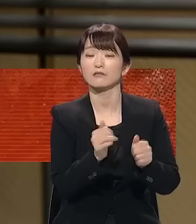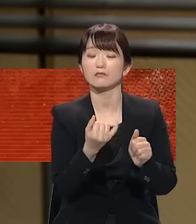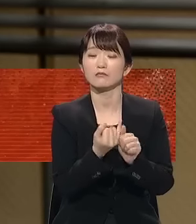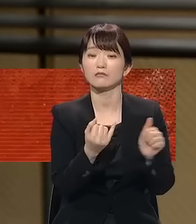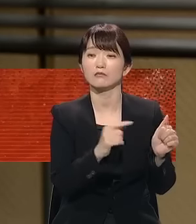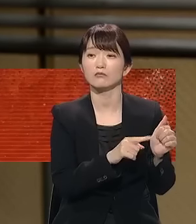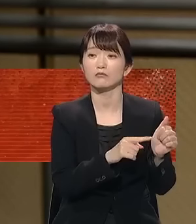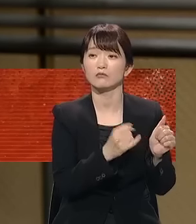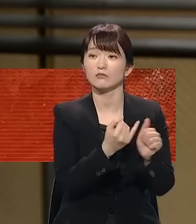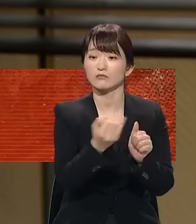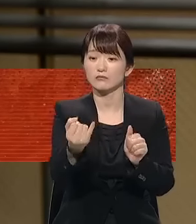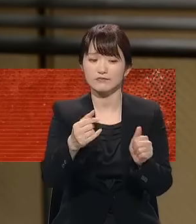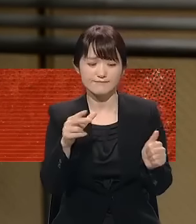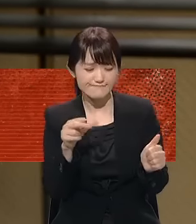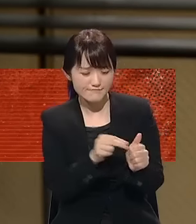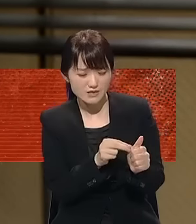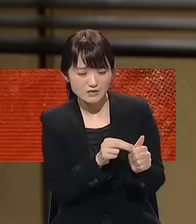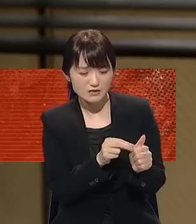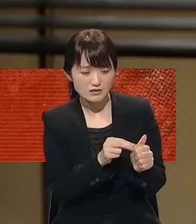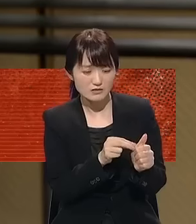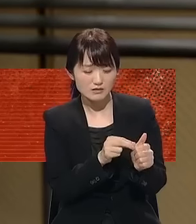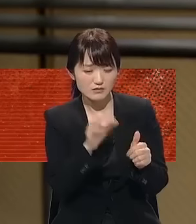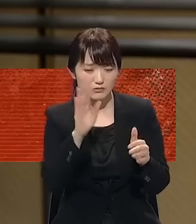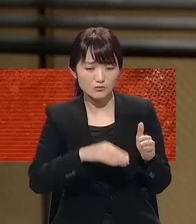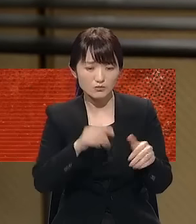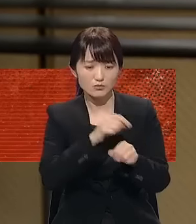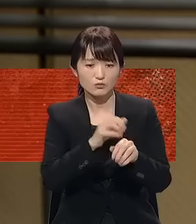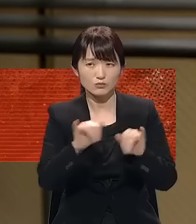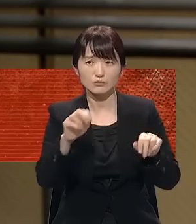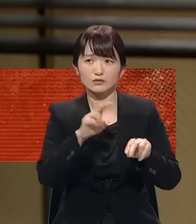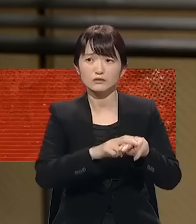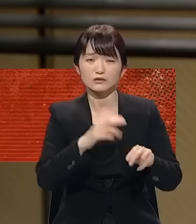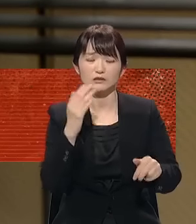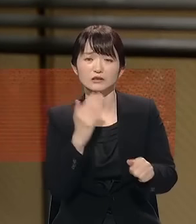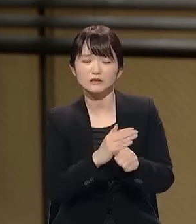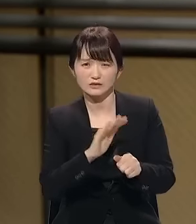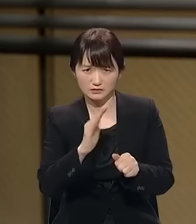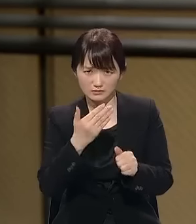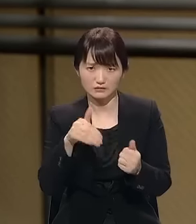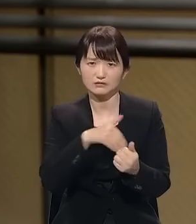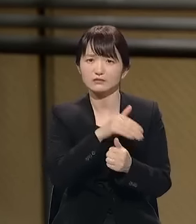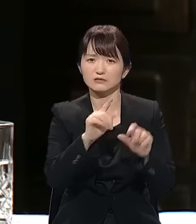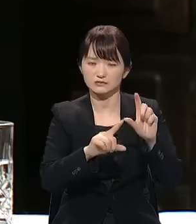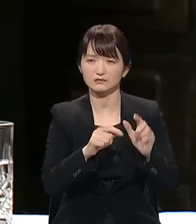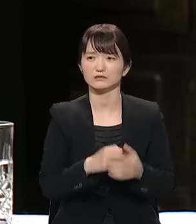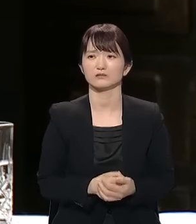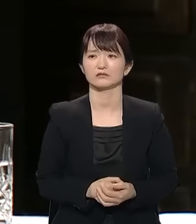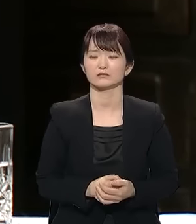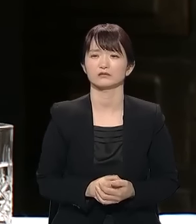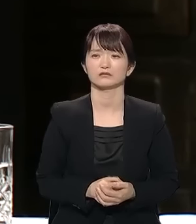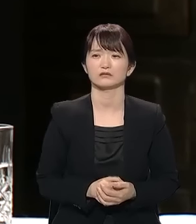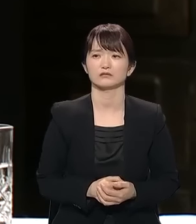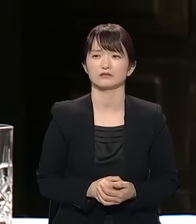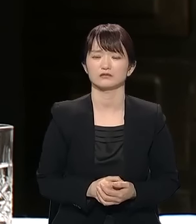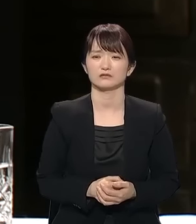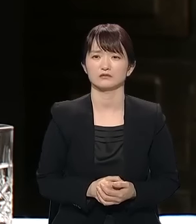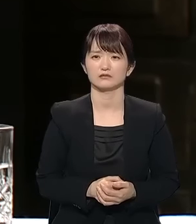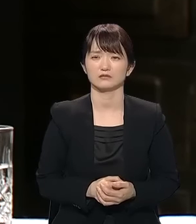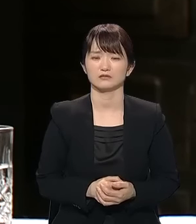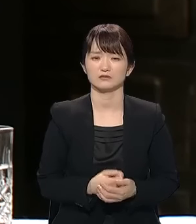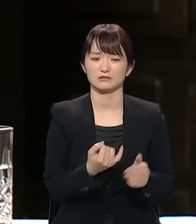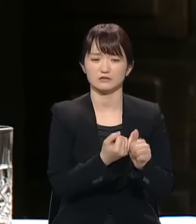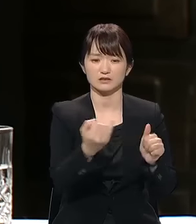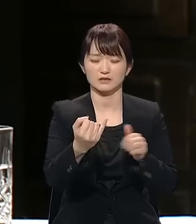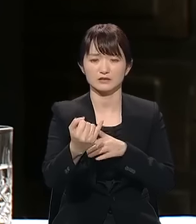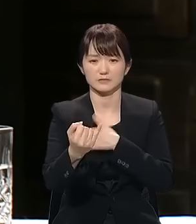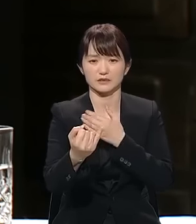지금 아내한테 배신당하고 봉지까지 읽게 했던 그런 상황이에요 상간 피해자인데 저 문자 좀 보낸